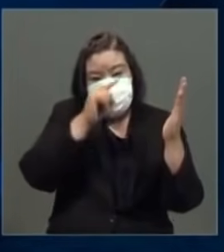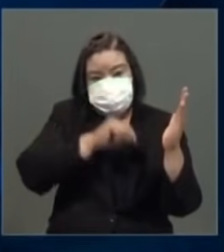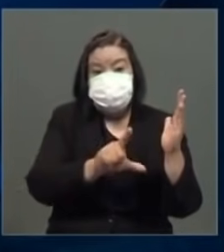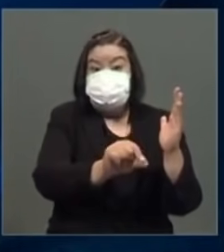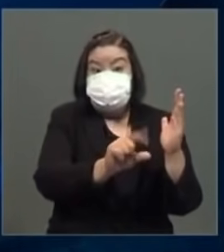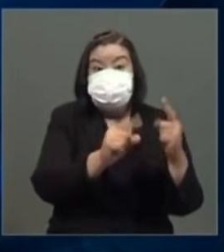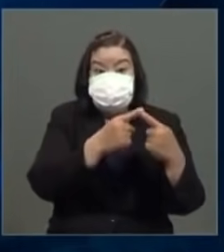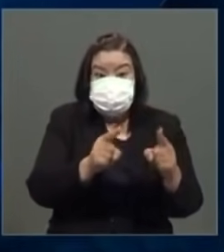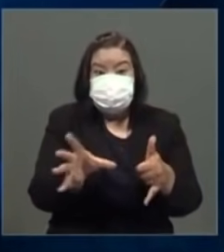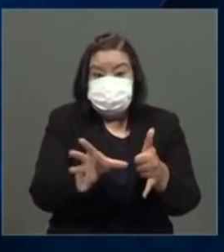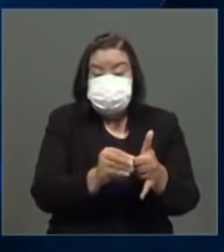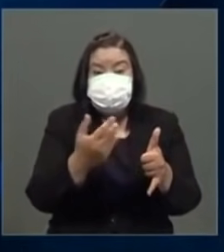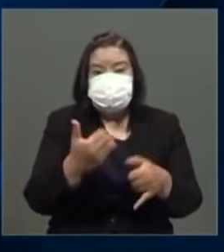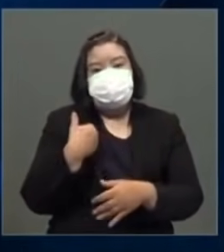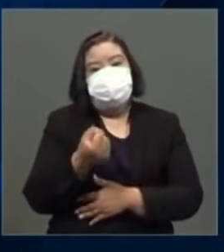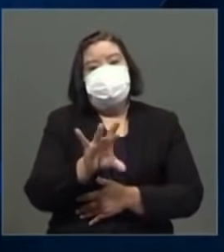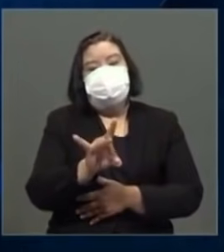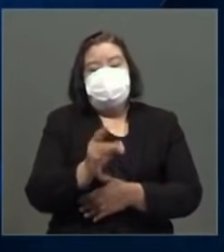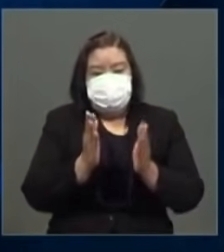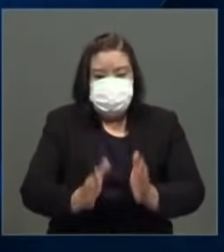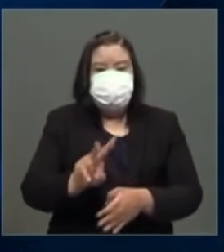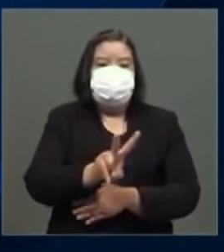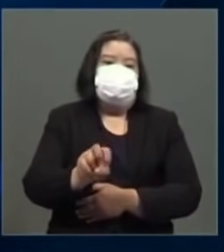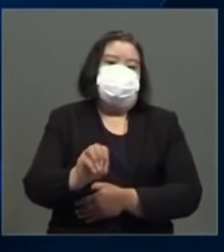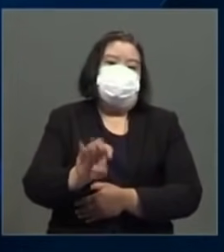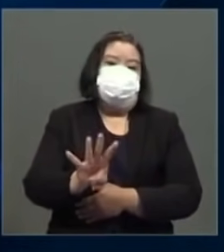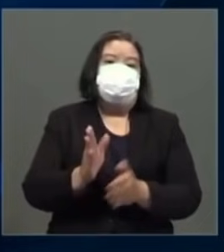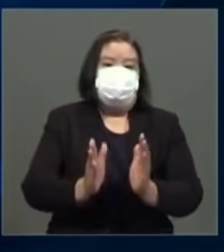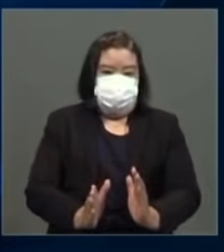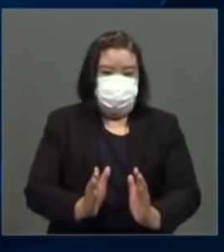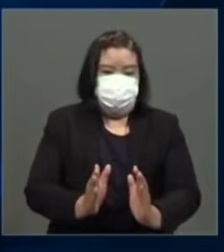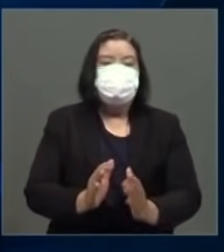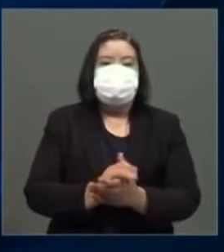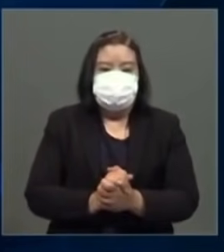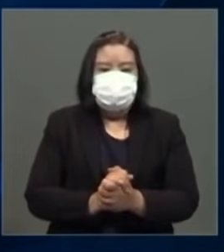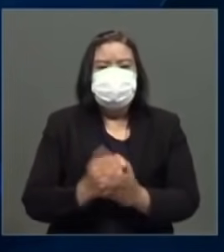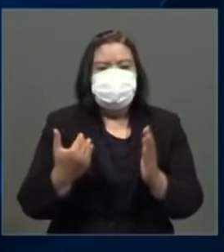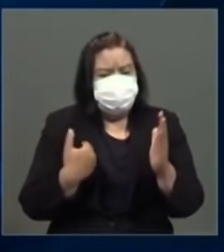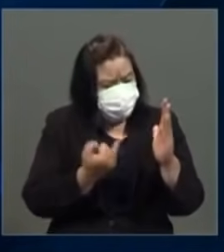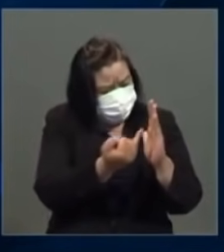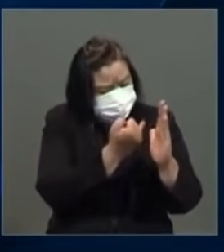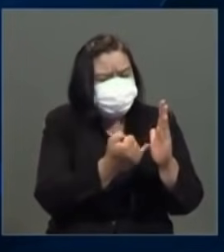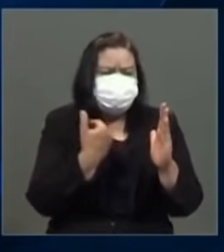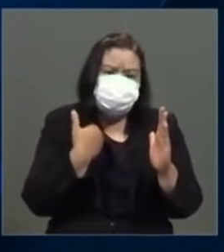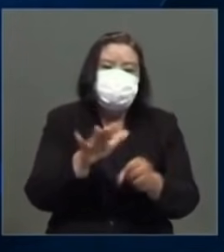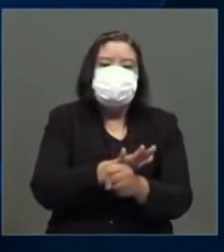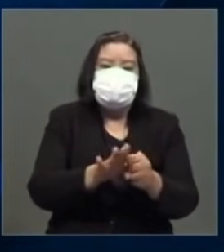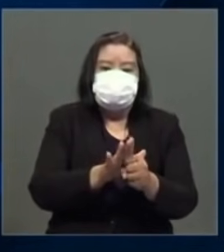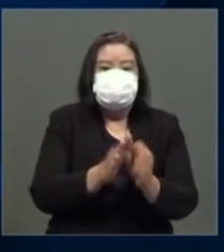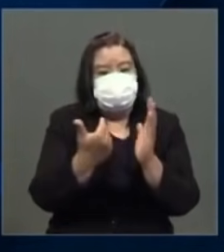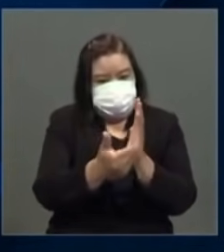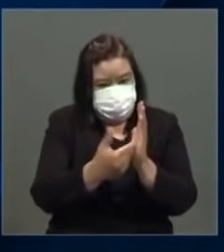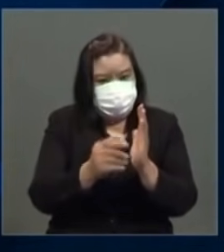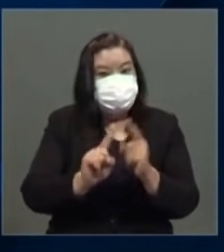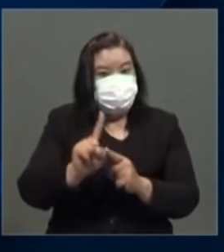ดในวันที่6กรกฎาคม254คนนะครับภาคอื่นก็ไปบ้างแต่ก็ไม่มากเท่านะครับรองลงมาเป็นภาคเห